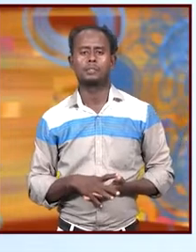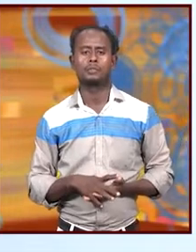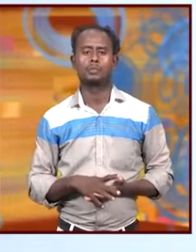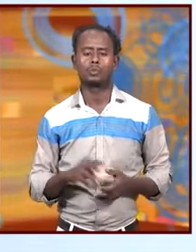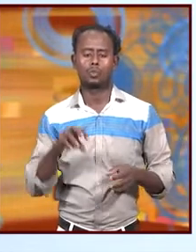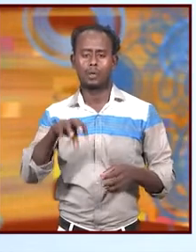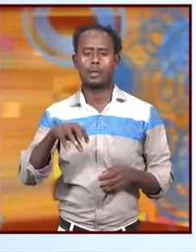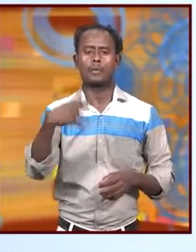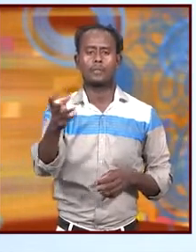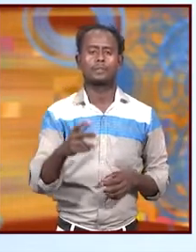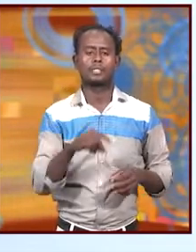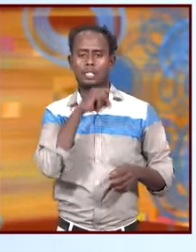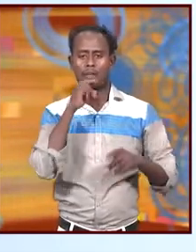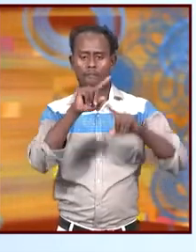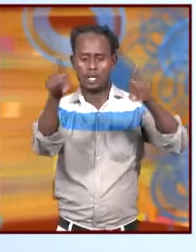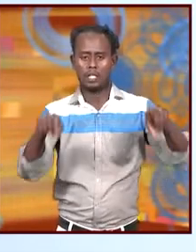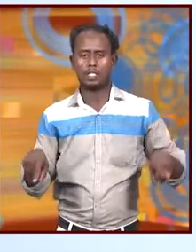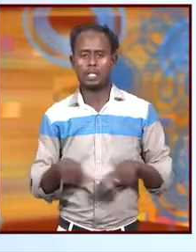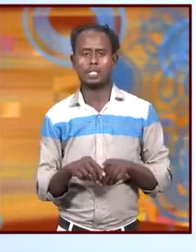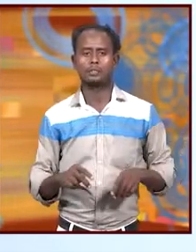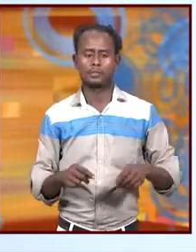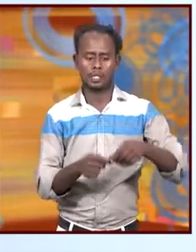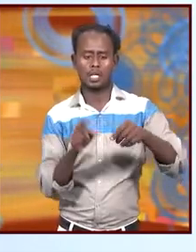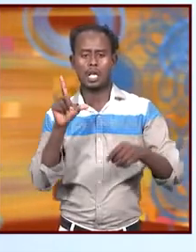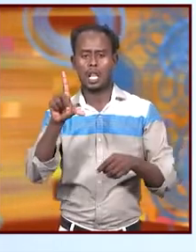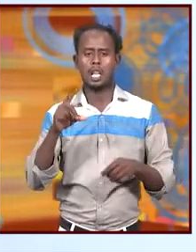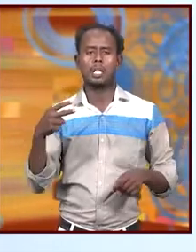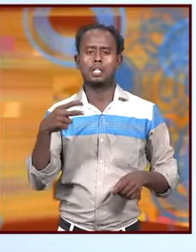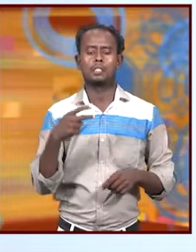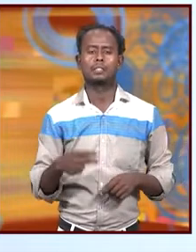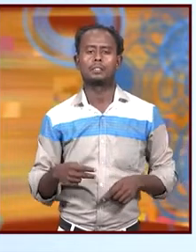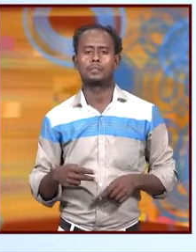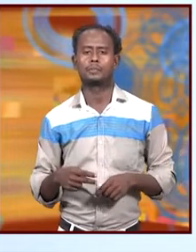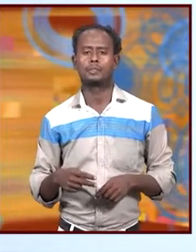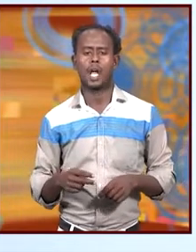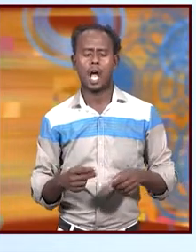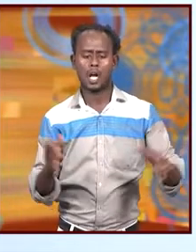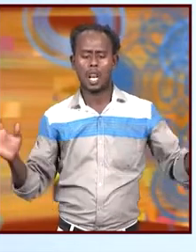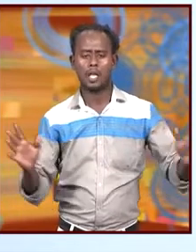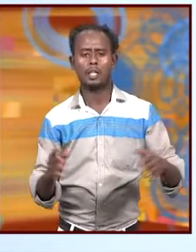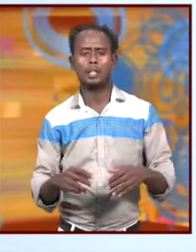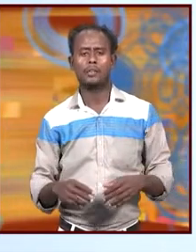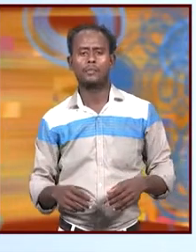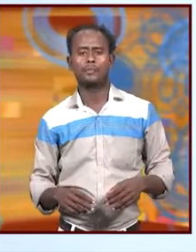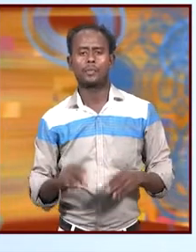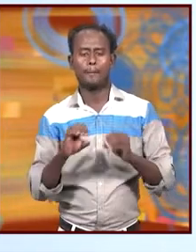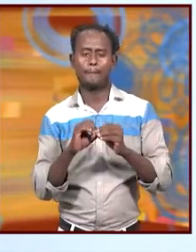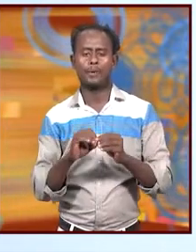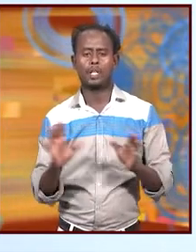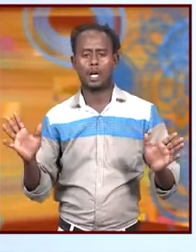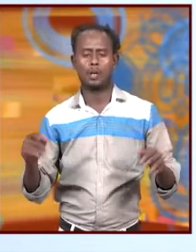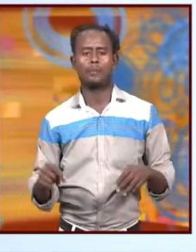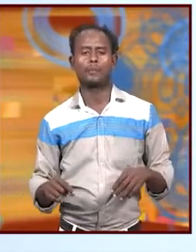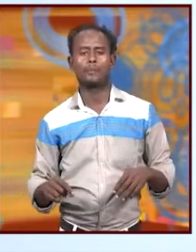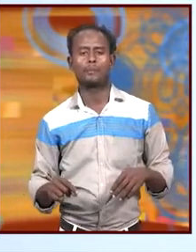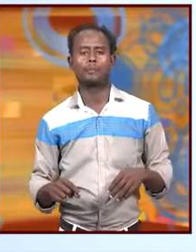கொடுக்கப்பட்ட வடிவமானது செவ்வகம், நீளமானது அகலத்தை விட, எது அகலம், பி அகலத்தை விட